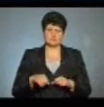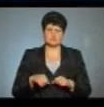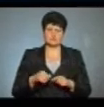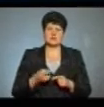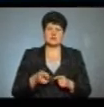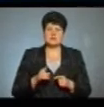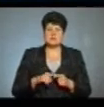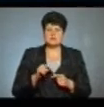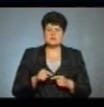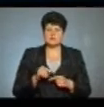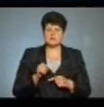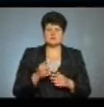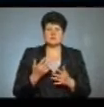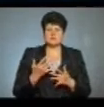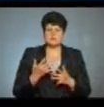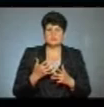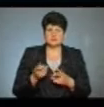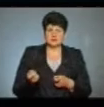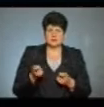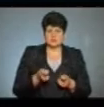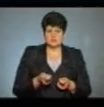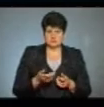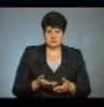звичайно, від того, скільки взірці поступає на дослідження.